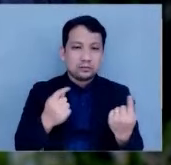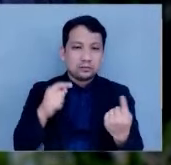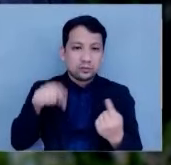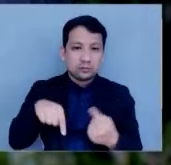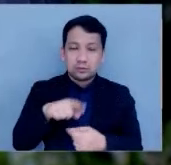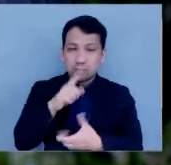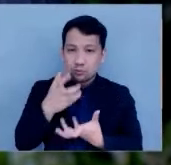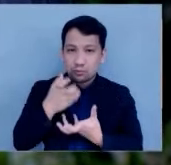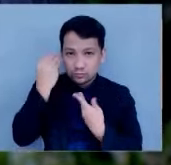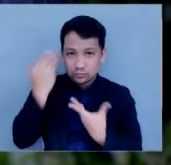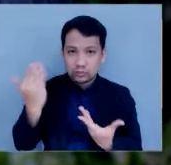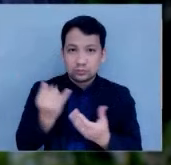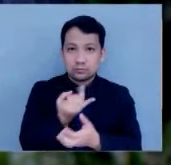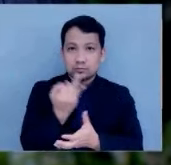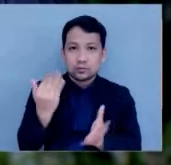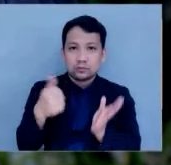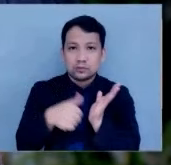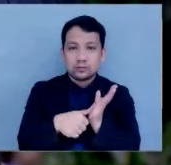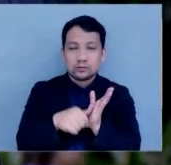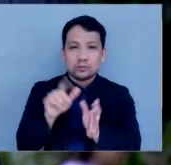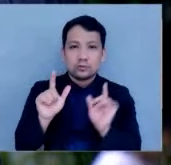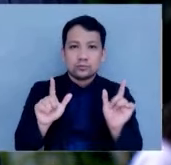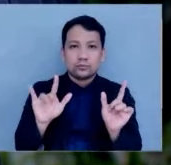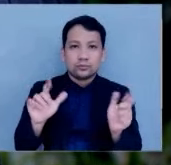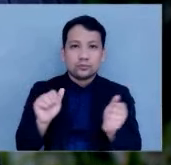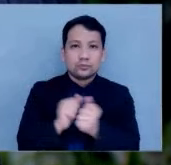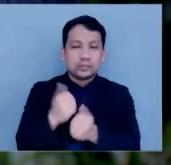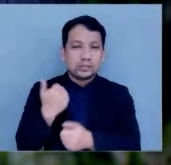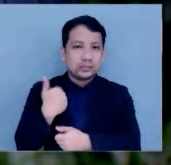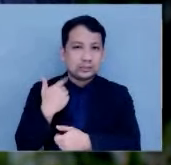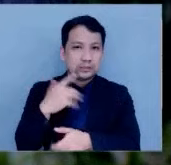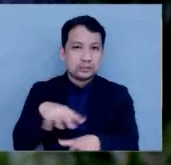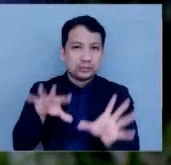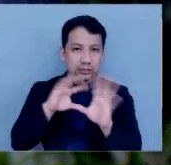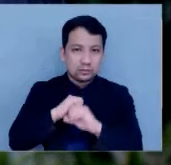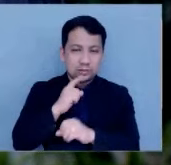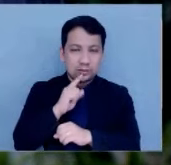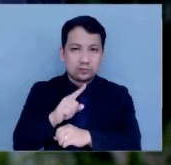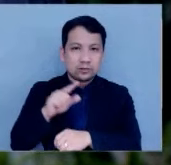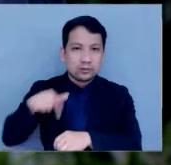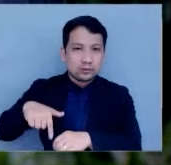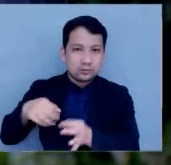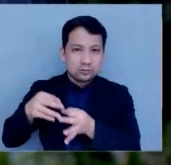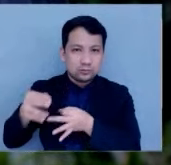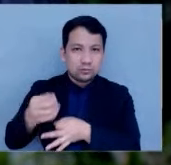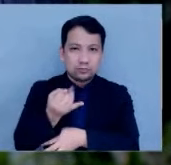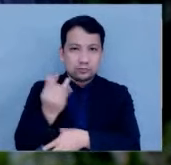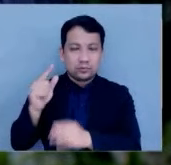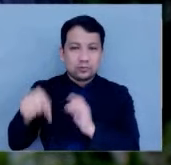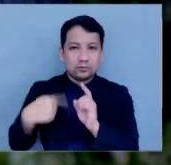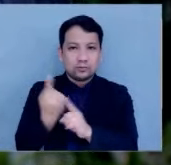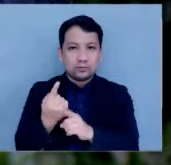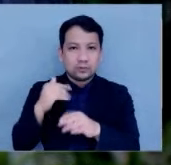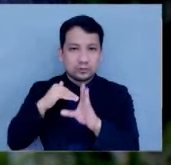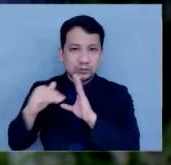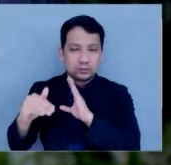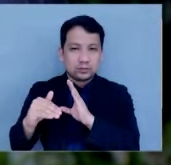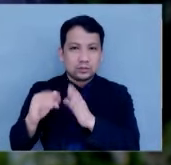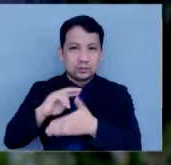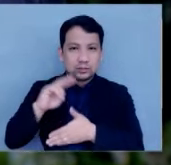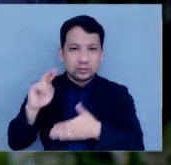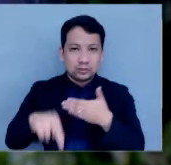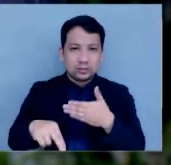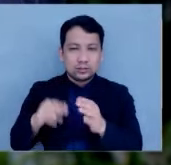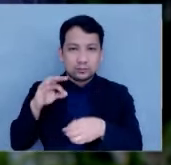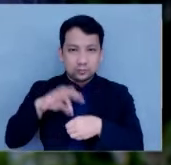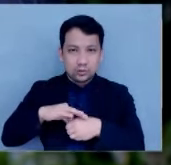sa darating na Bilang Pilipino 2025 na hindi na mangyari ulit yung pagkaantala ng ilang oras pagdating sa pagtatransmit ng mga resulta ng boto na dahil